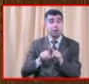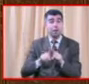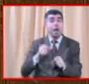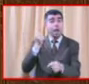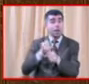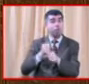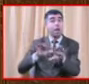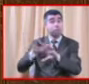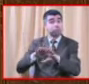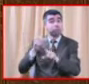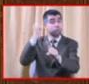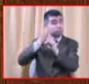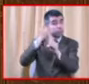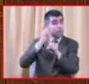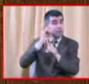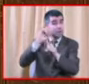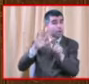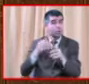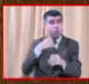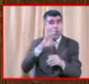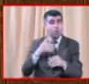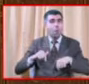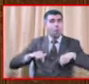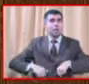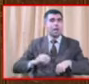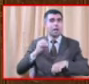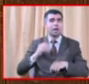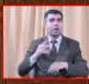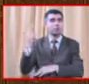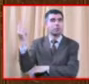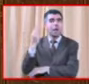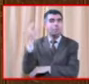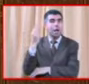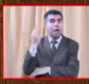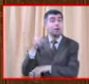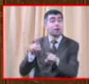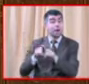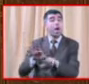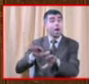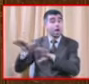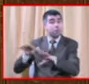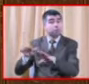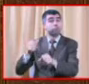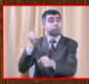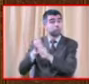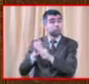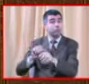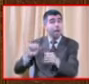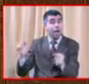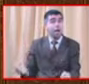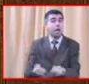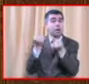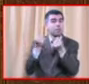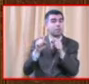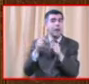الإطار، بحيث بالإضافة للميزانية العامة اللي تحدثتي عليها، فالوزارة عملت مجهود استثنائي من أجل تعبئة مبلغ 300